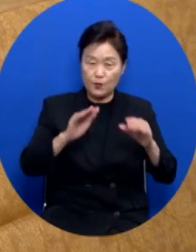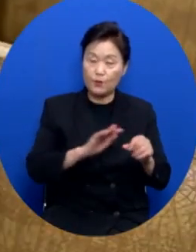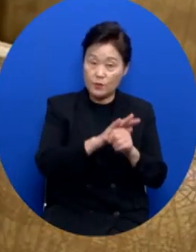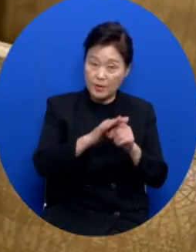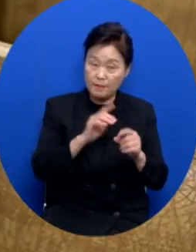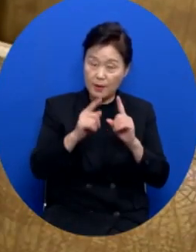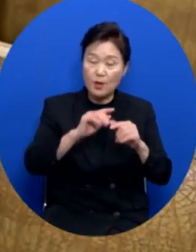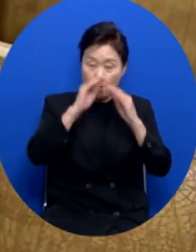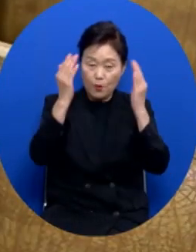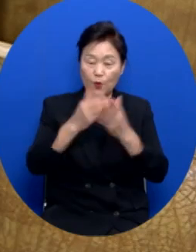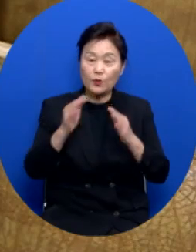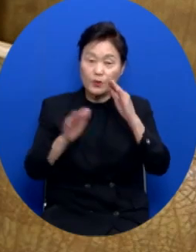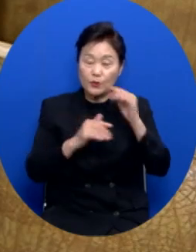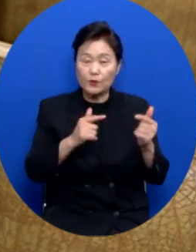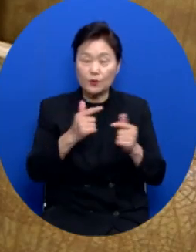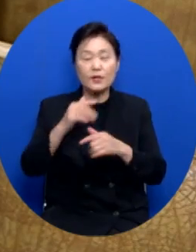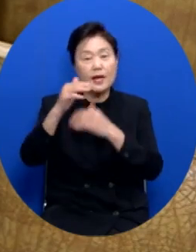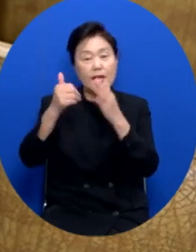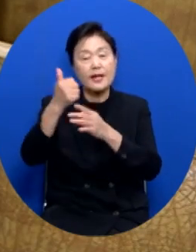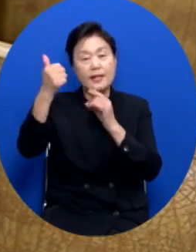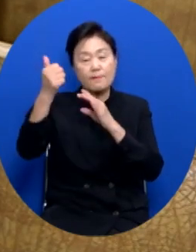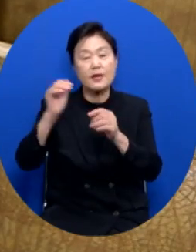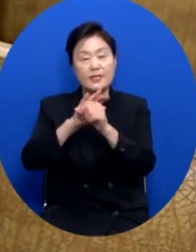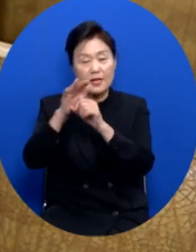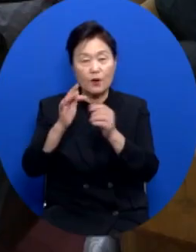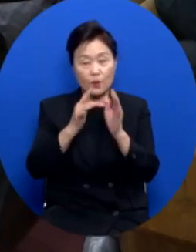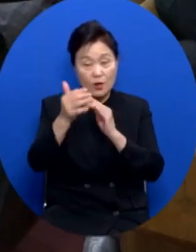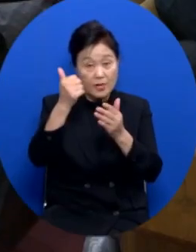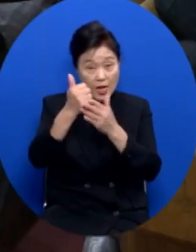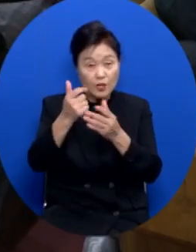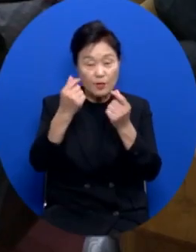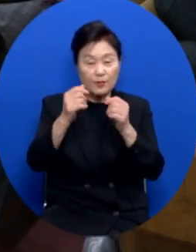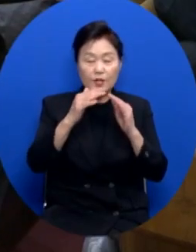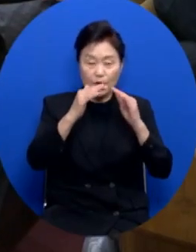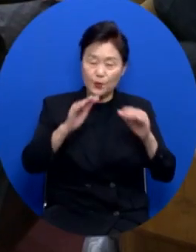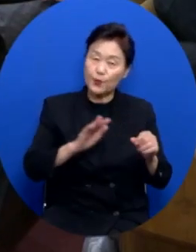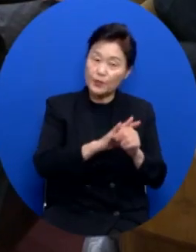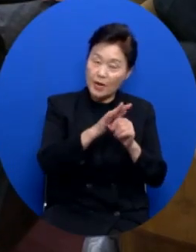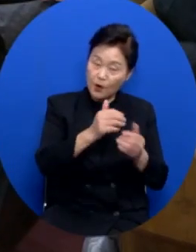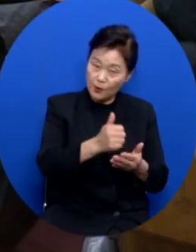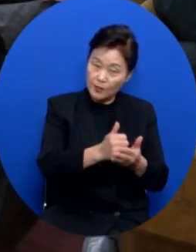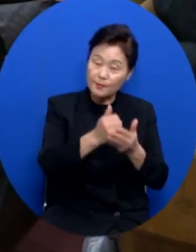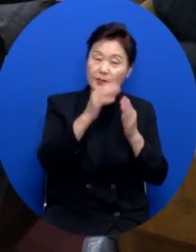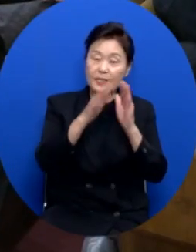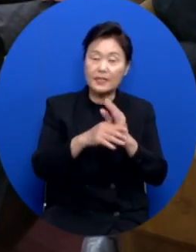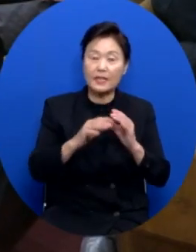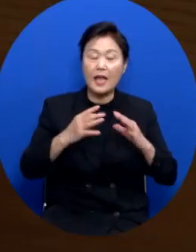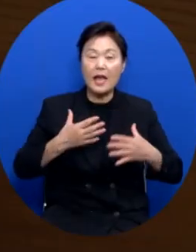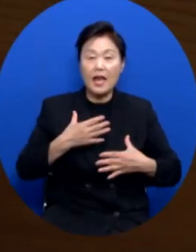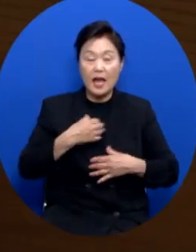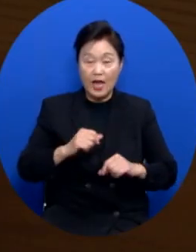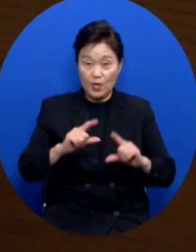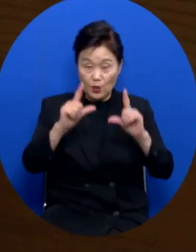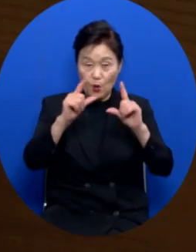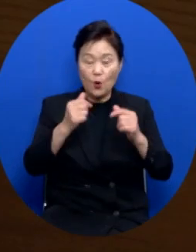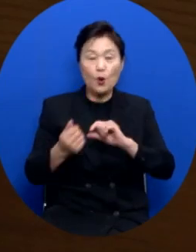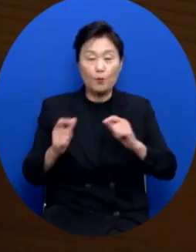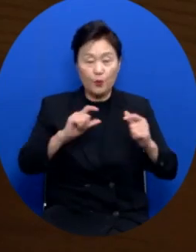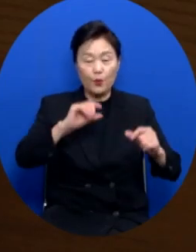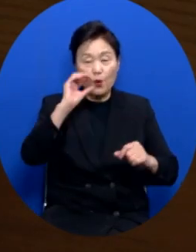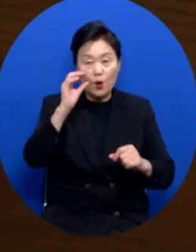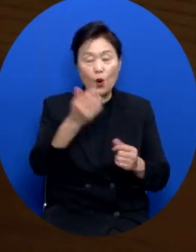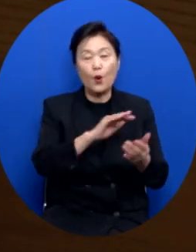모든 성도가 하나님만을 사랑하고 예수님처럼 이웃을 섬기고 사랑할 때 안동의 부흥과 성화가 이루어질